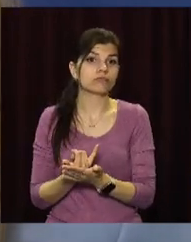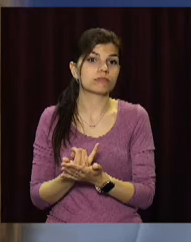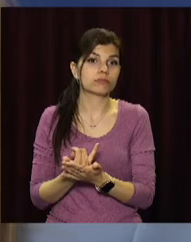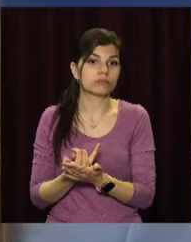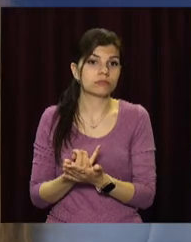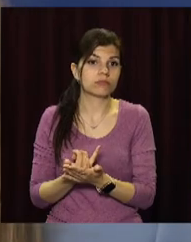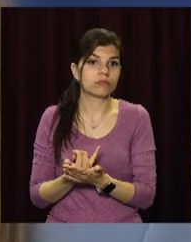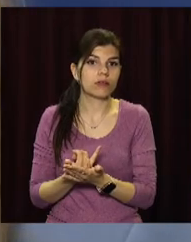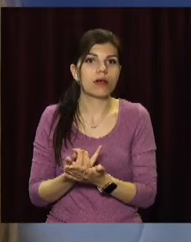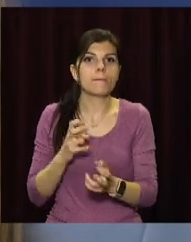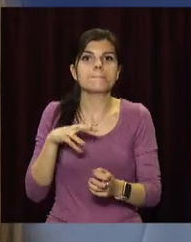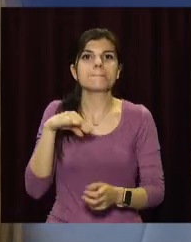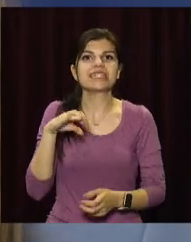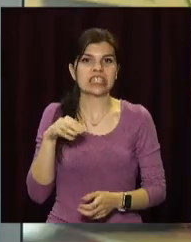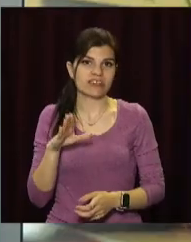поважають мистецтво.